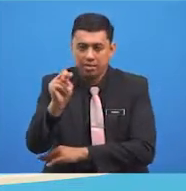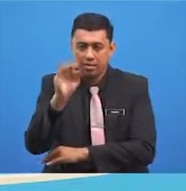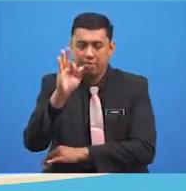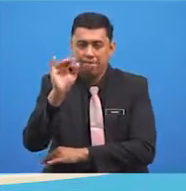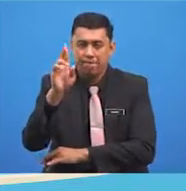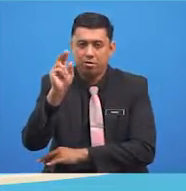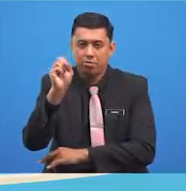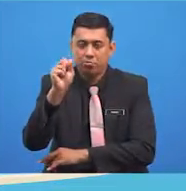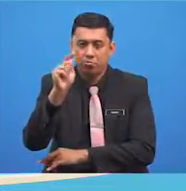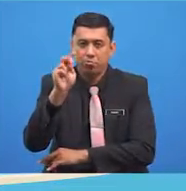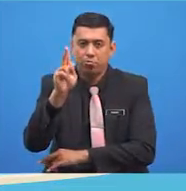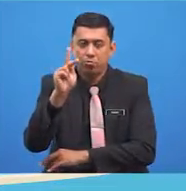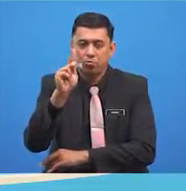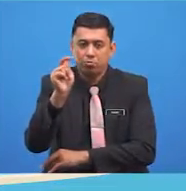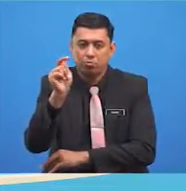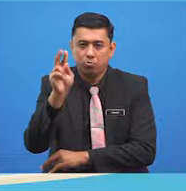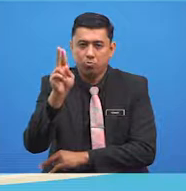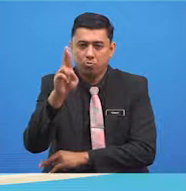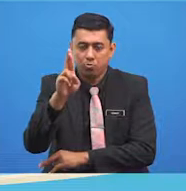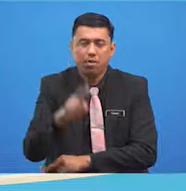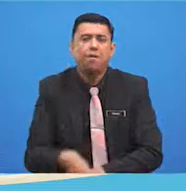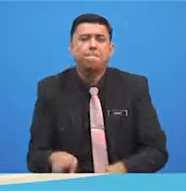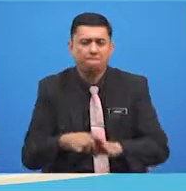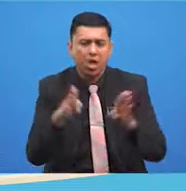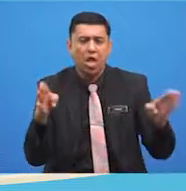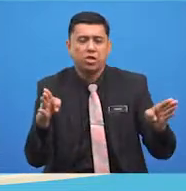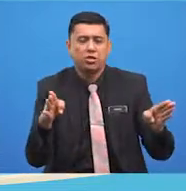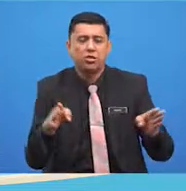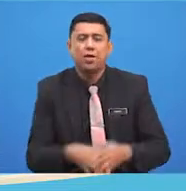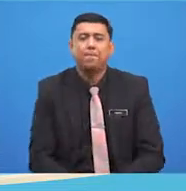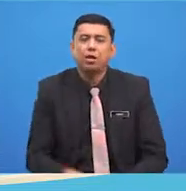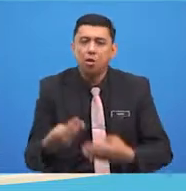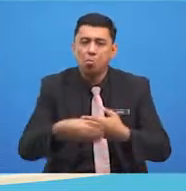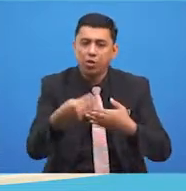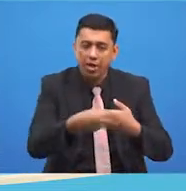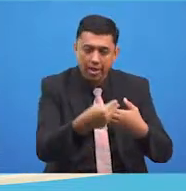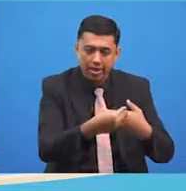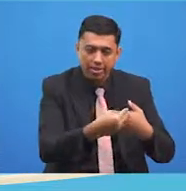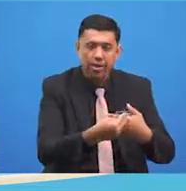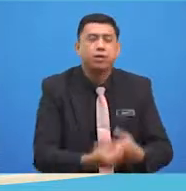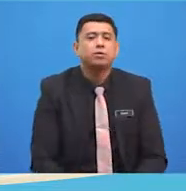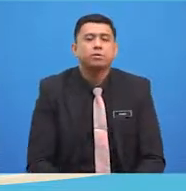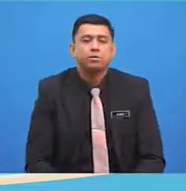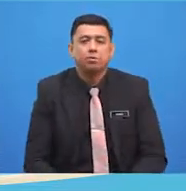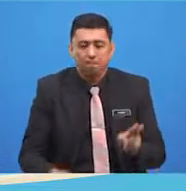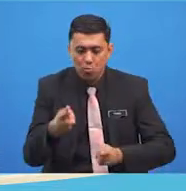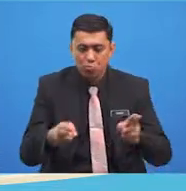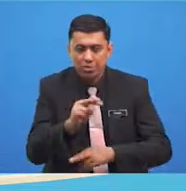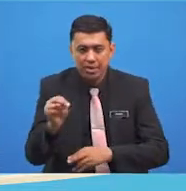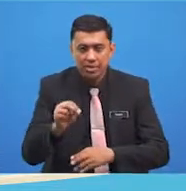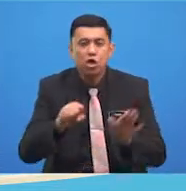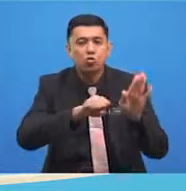Kepentingan sumber semula jadi telah membangunkan pelbagai infrastruktur bagi memudahkan pengurusan sumber.